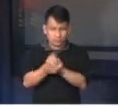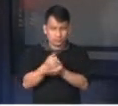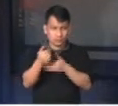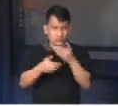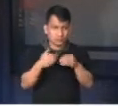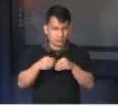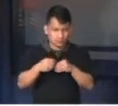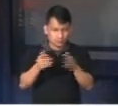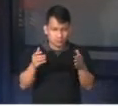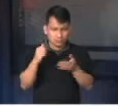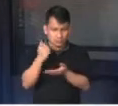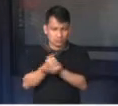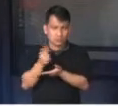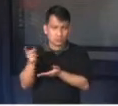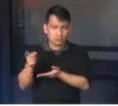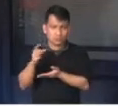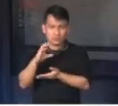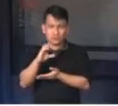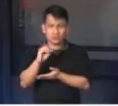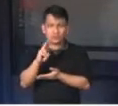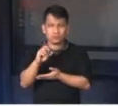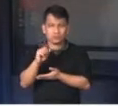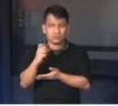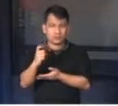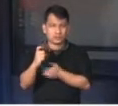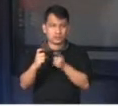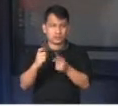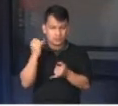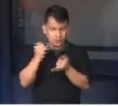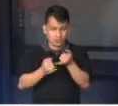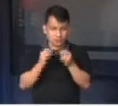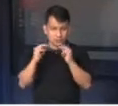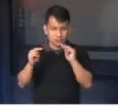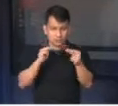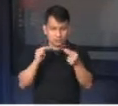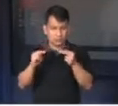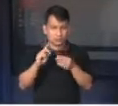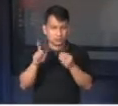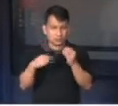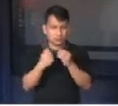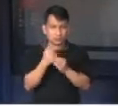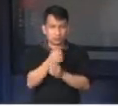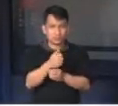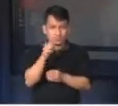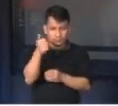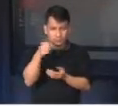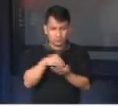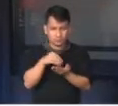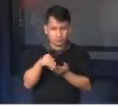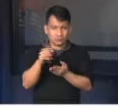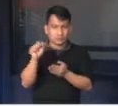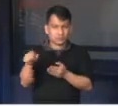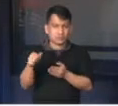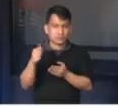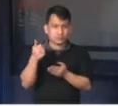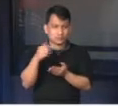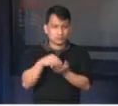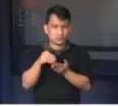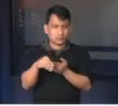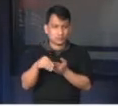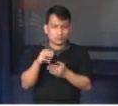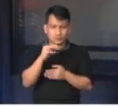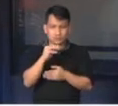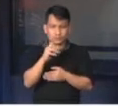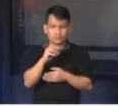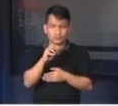ito. Nasa huling yugto na rin ng negosasyon ng Pilipinas para sa 10 million doses ng bakuna ng